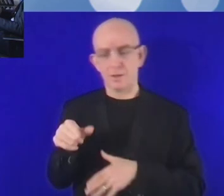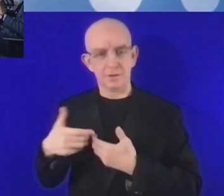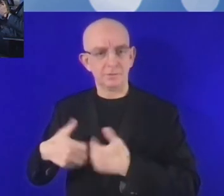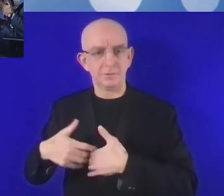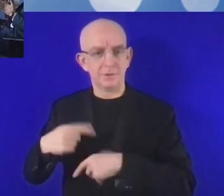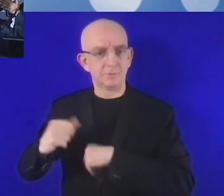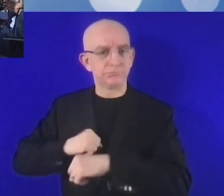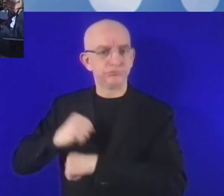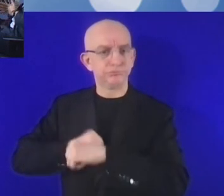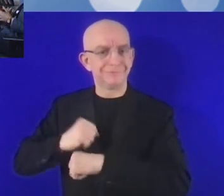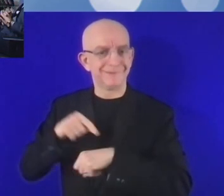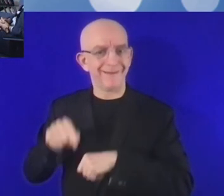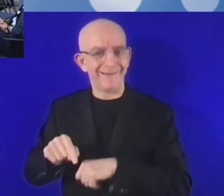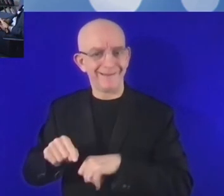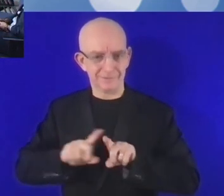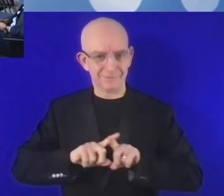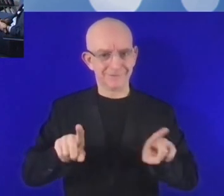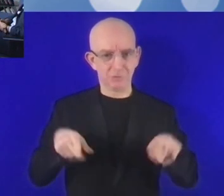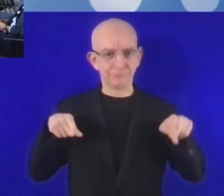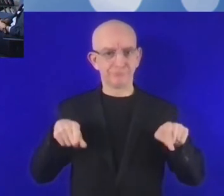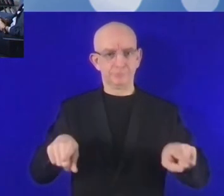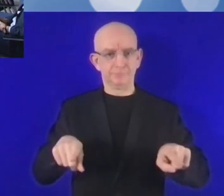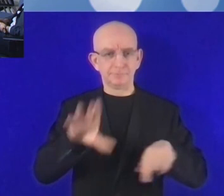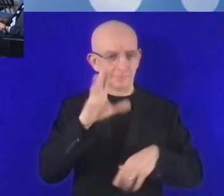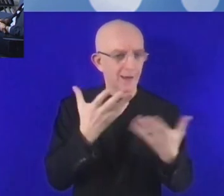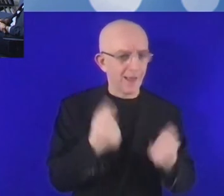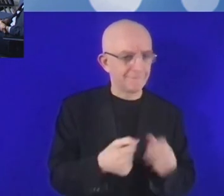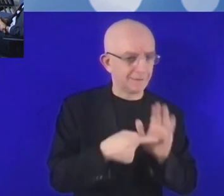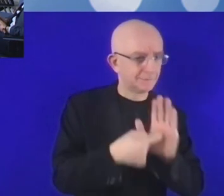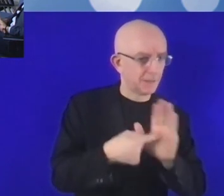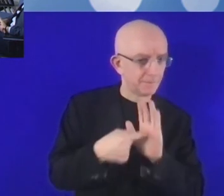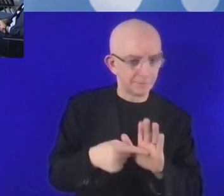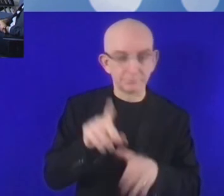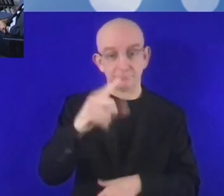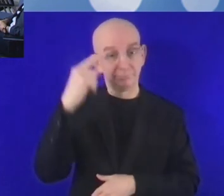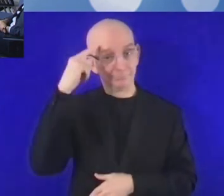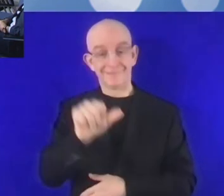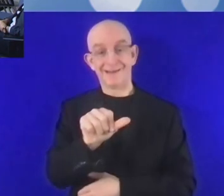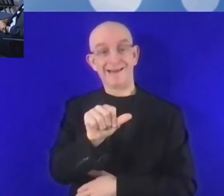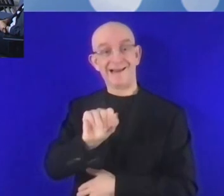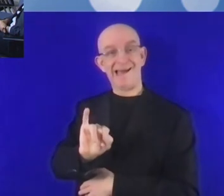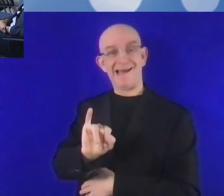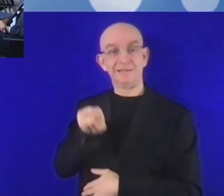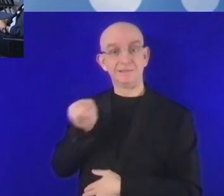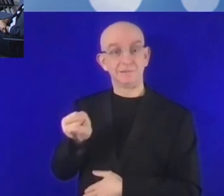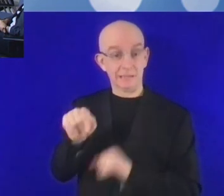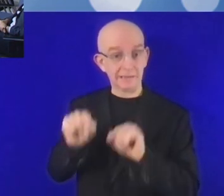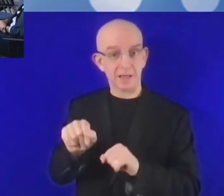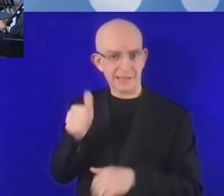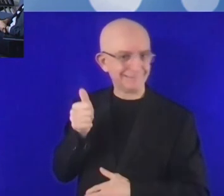机器已经没有界限了。我们想一想，高新科技、人工智能，人工智能在今后可以为我